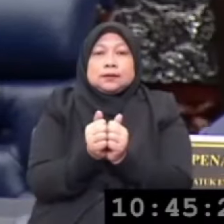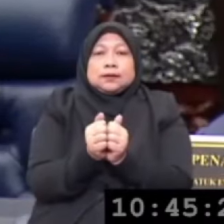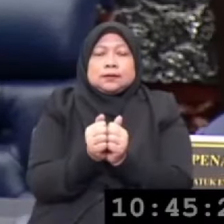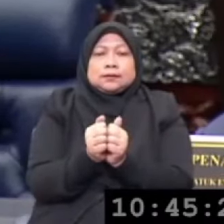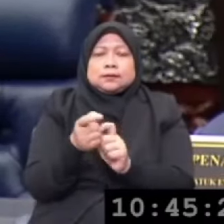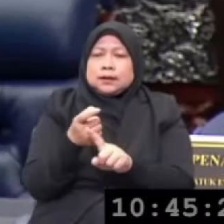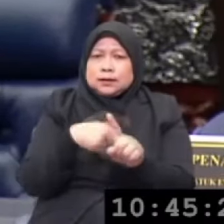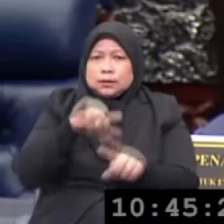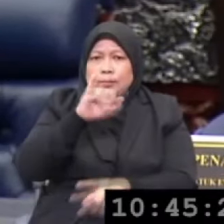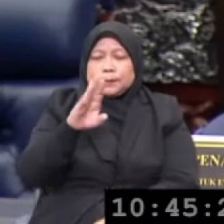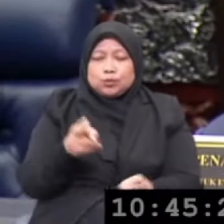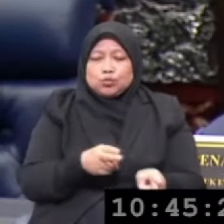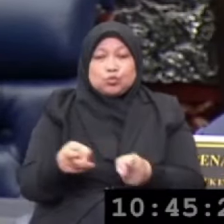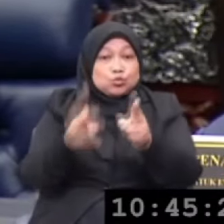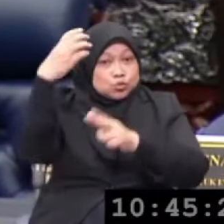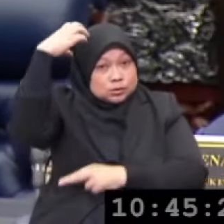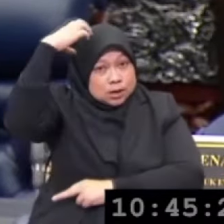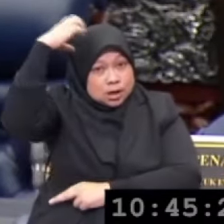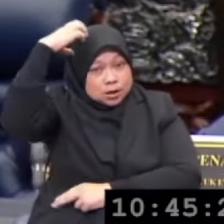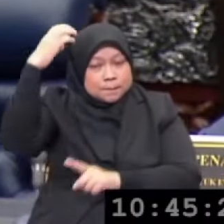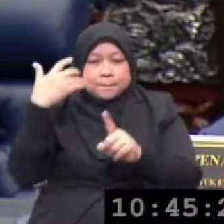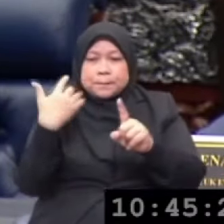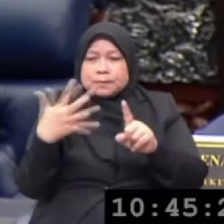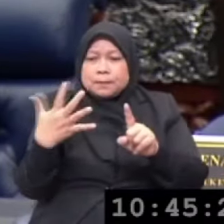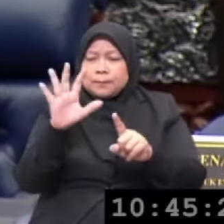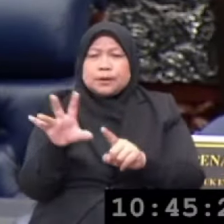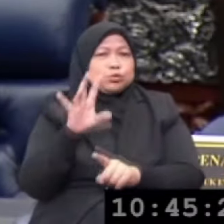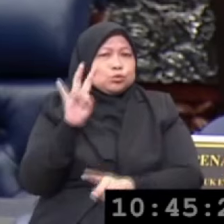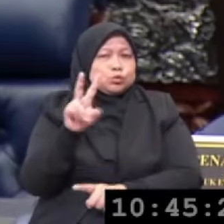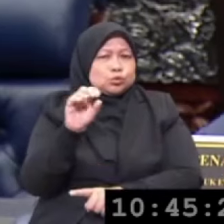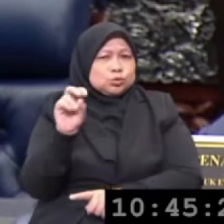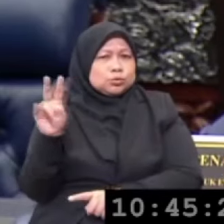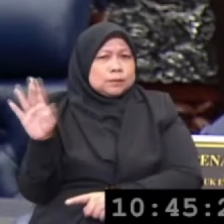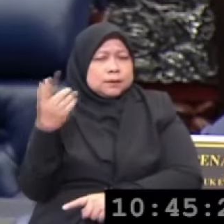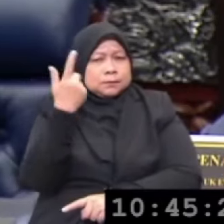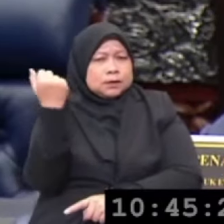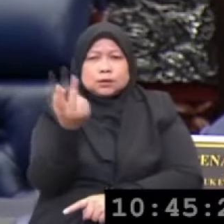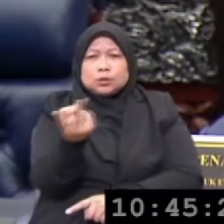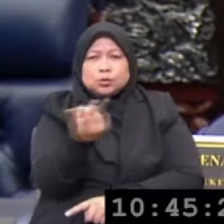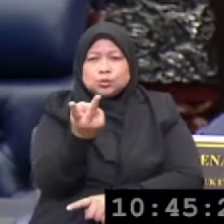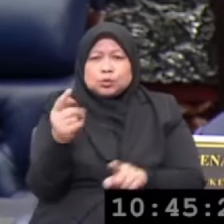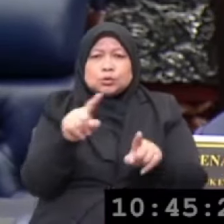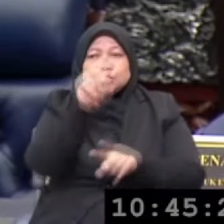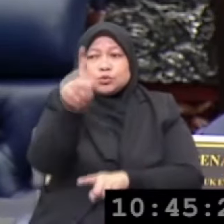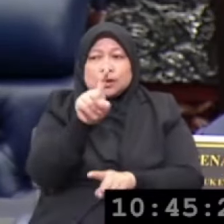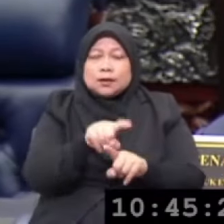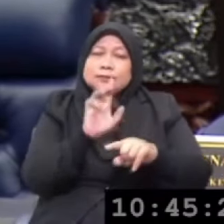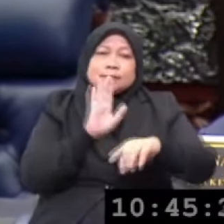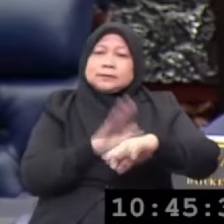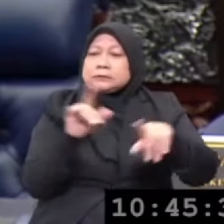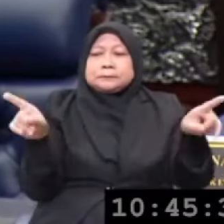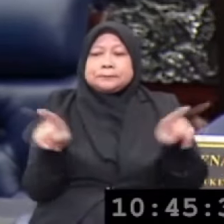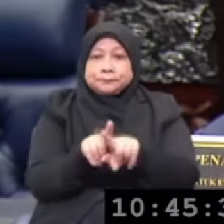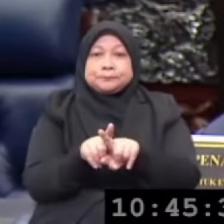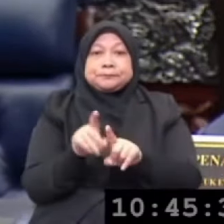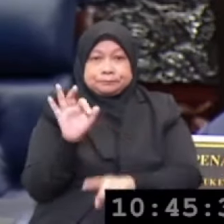Yang Berhormat Hulu Selangor pada 15 Julai 2024 disebabkan kedua-dua soalan menyentuh konteks yang